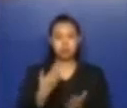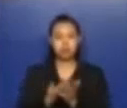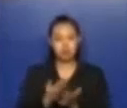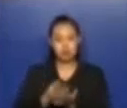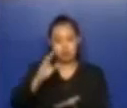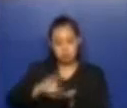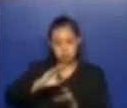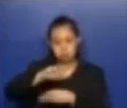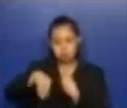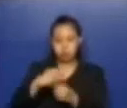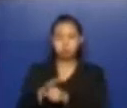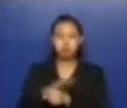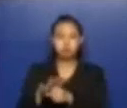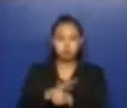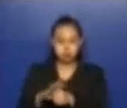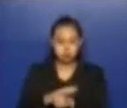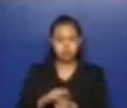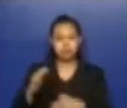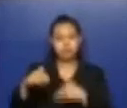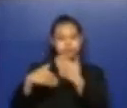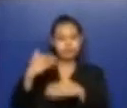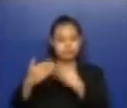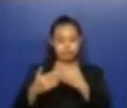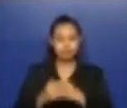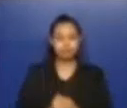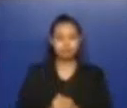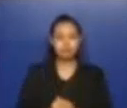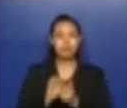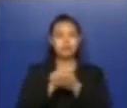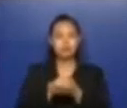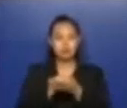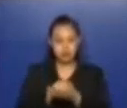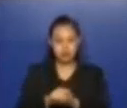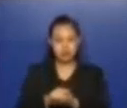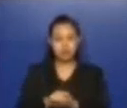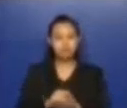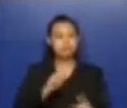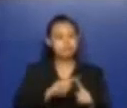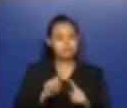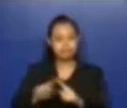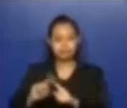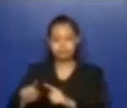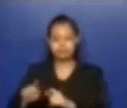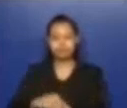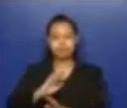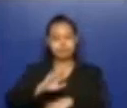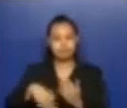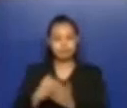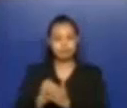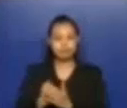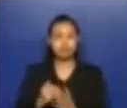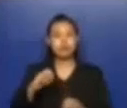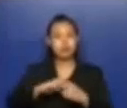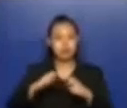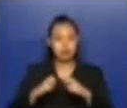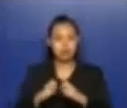เพียงพอในการที่จะพัฒนาและก็การบริการสาธารณะให้ลดความเหลื่อมล้